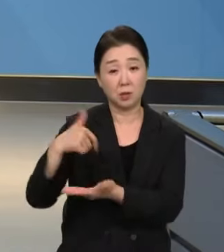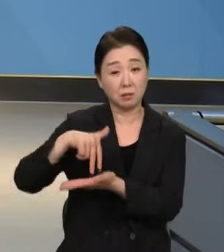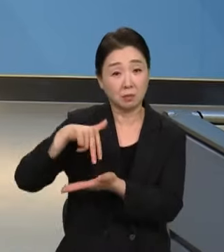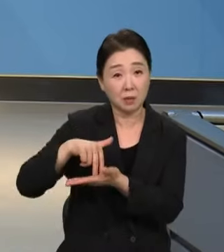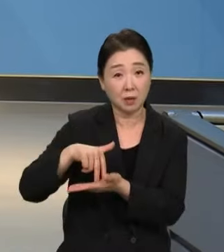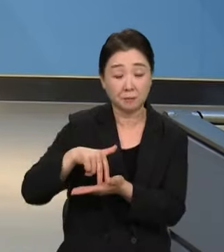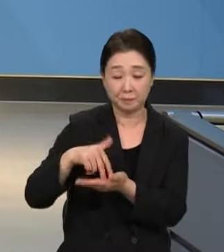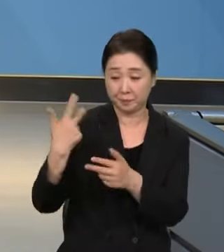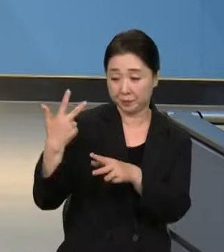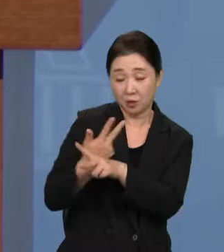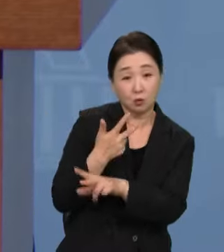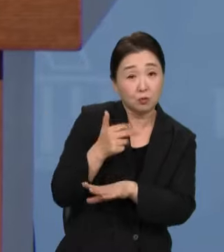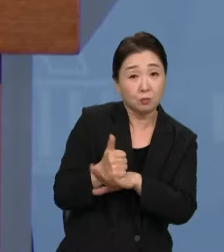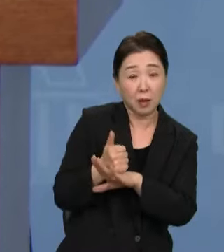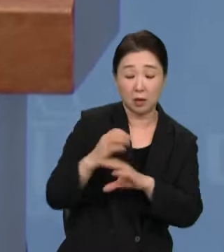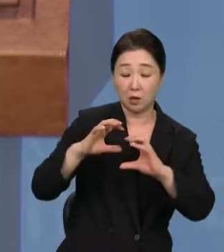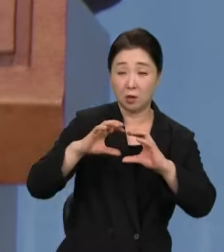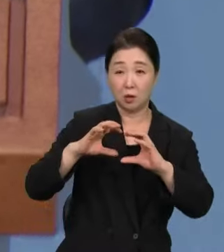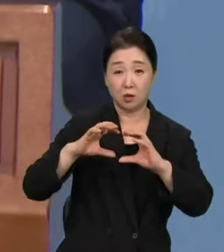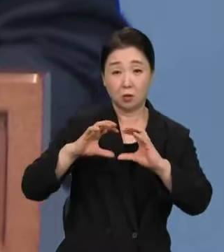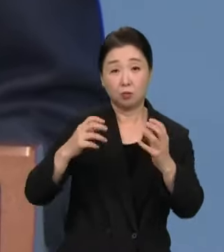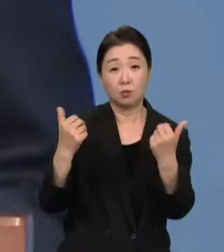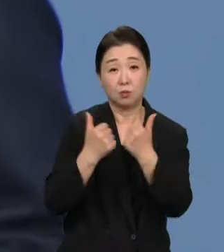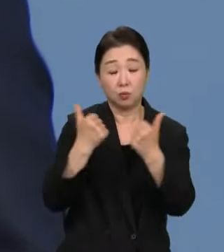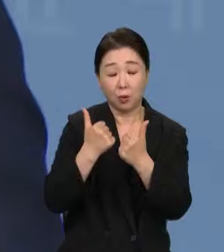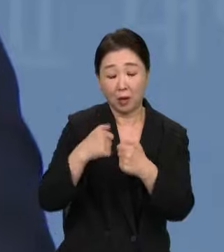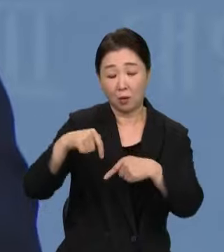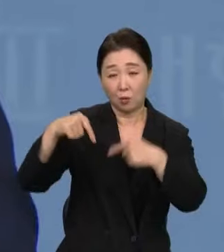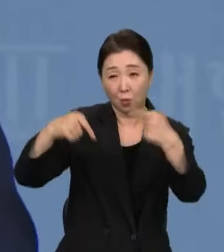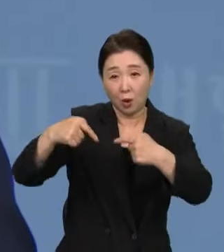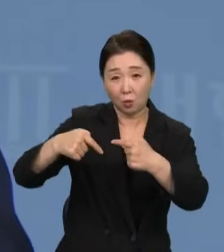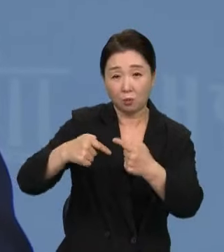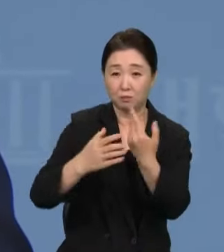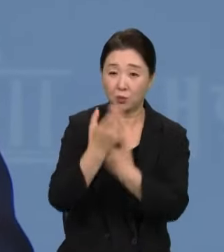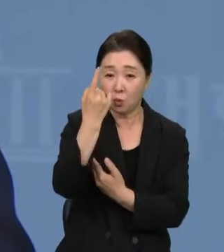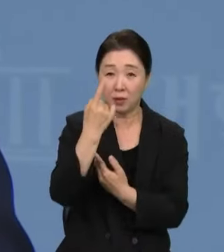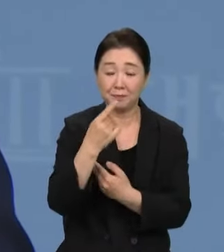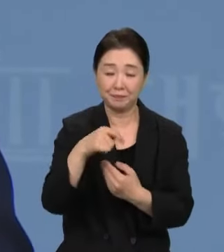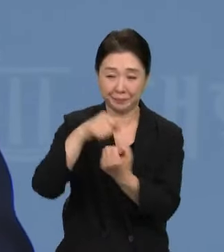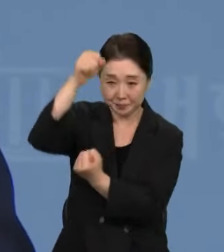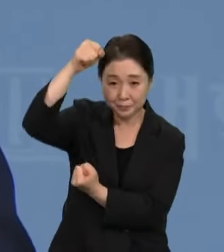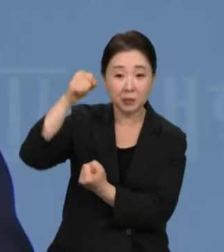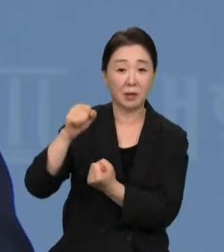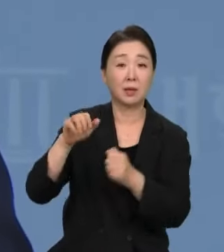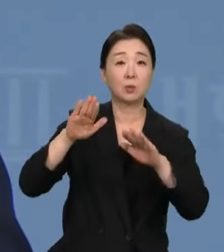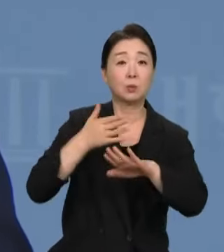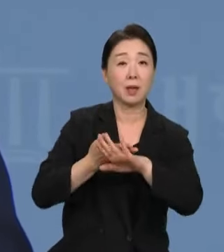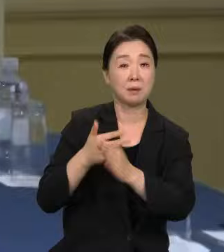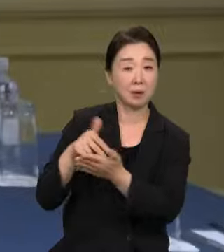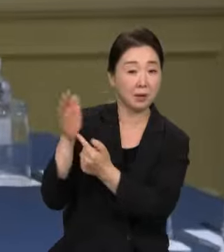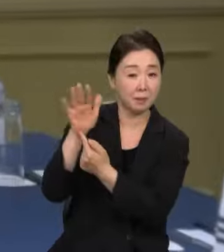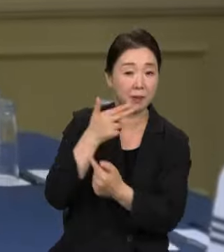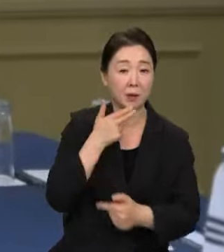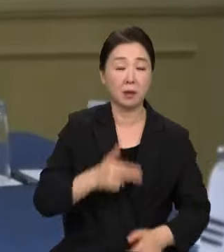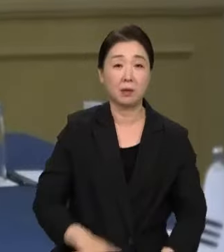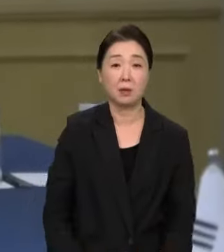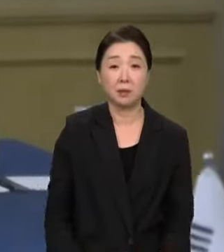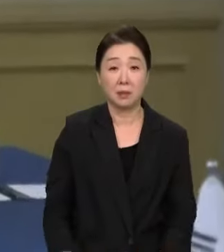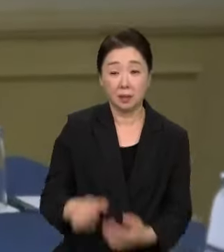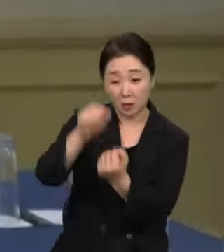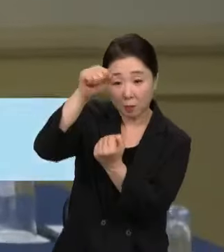지난 주말 국회 외교 통일이 소속 의원들이 성명서를 낸 뒤로 오늘 별다른 입장을 내진 않았습니다